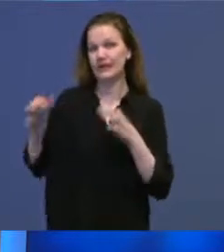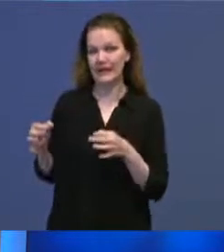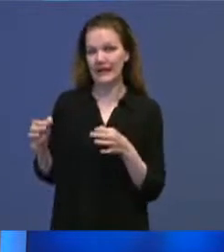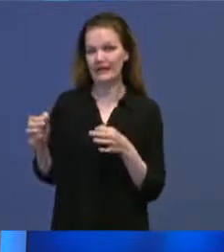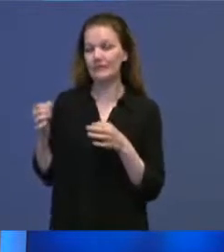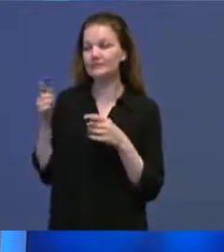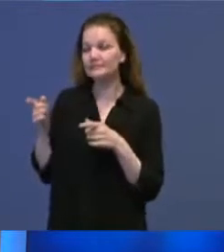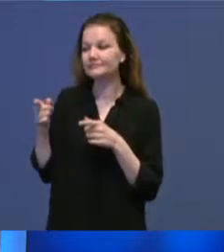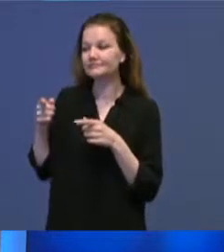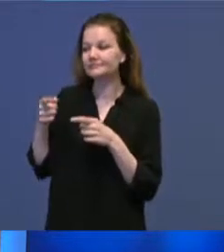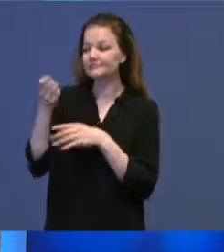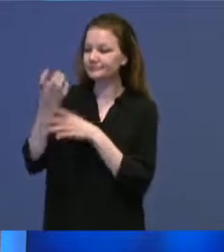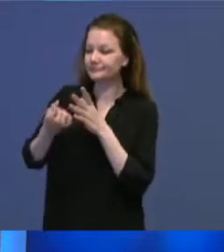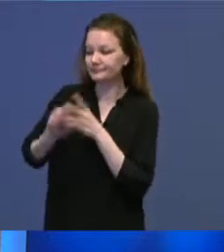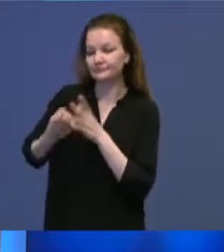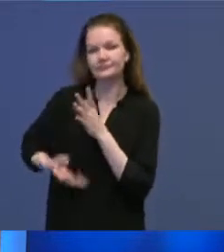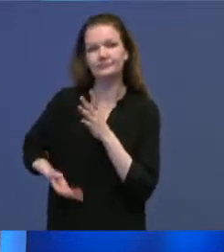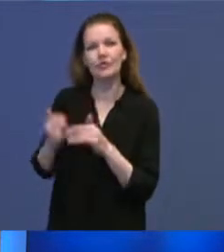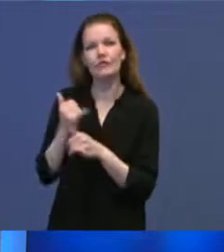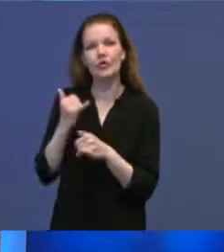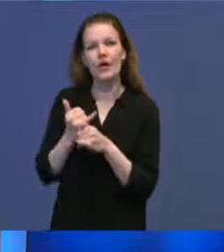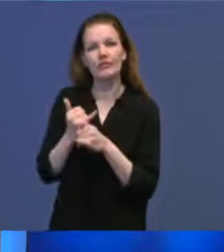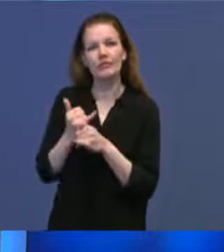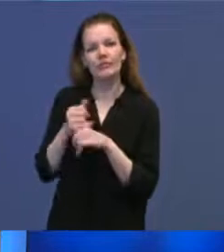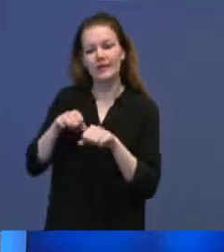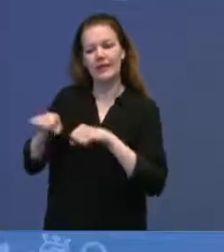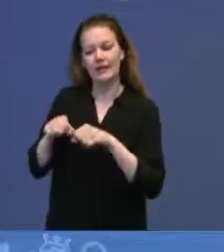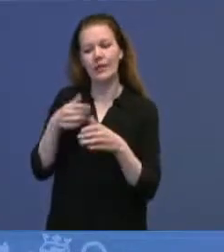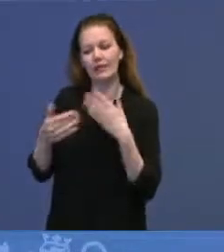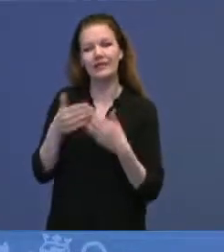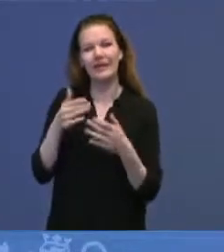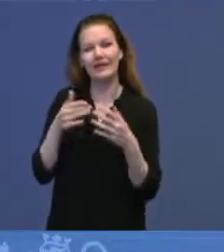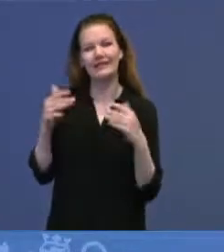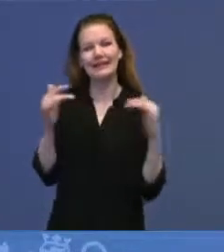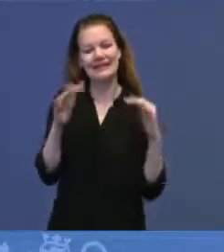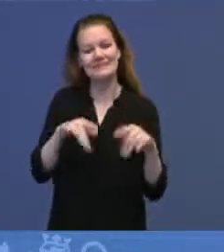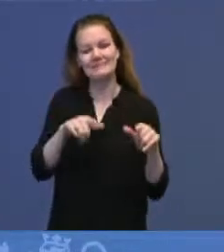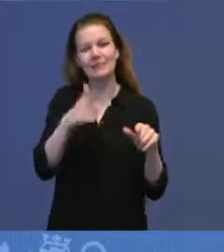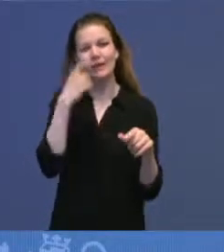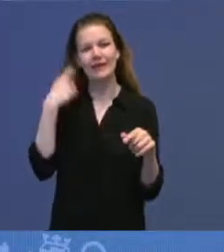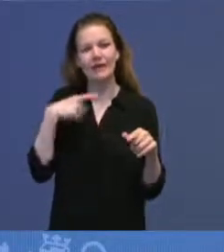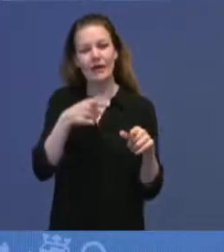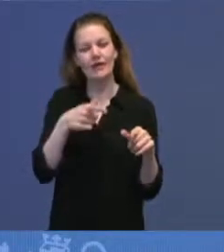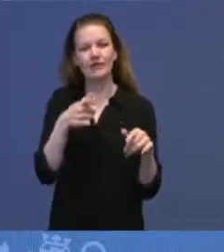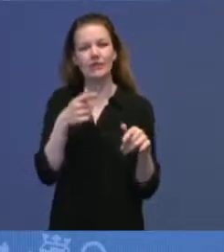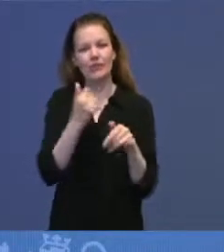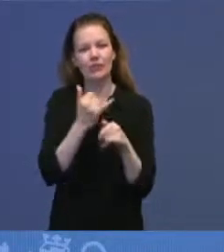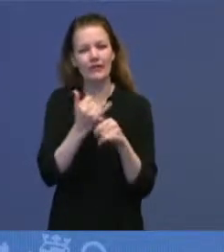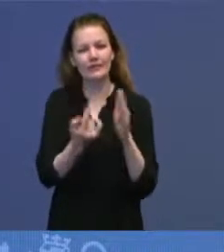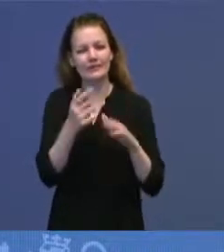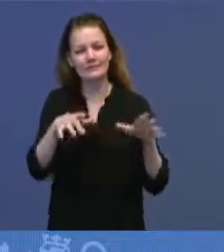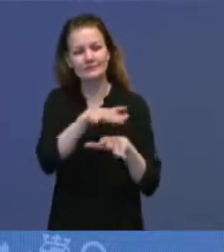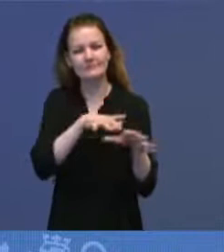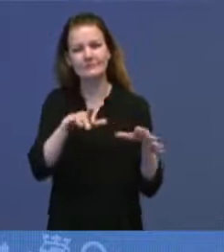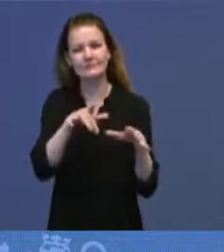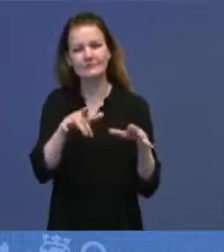for hvordan regjeringen håndterer krigen i Ukraina og konsekvensen av den. Så den redegjørelsen omtaler det i hele sin